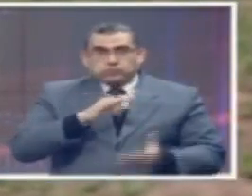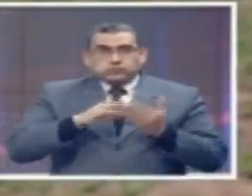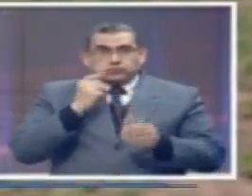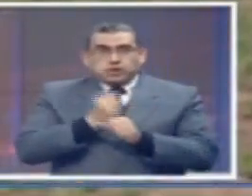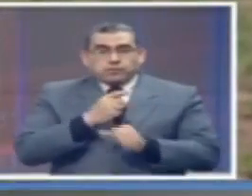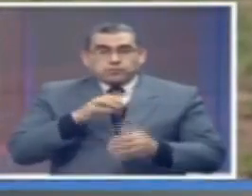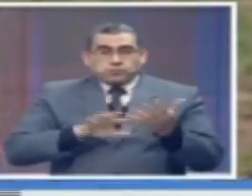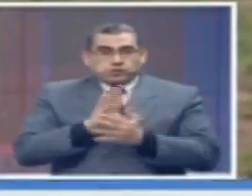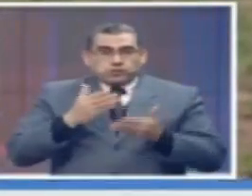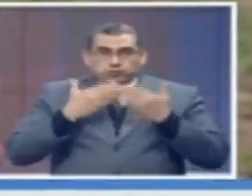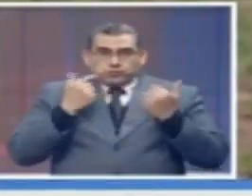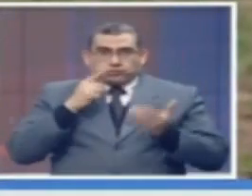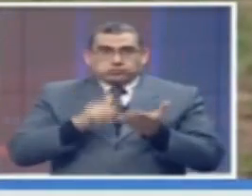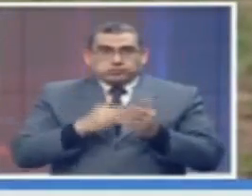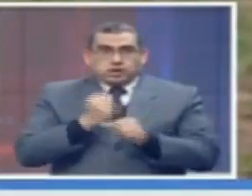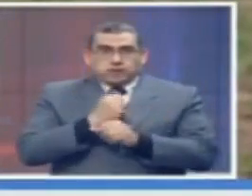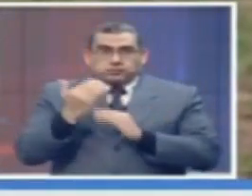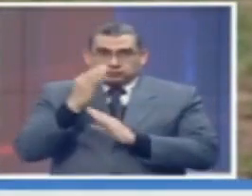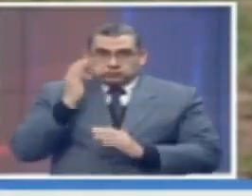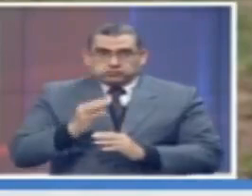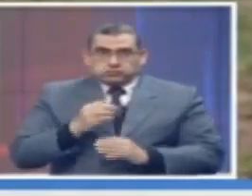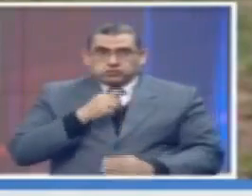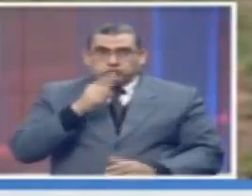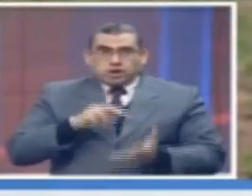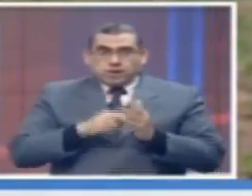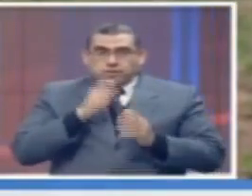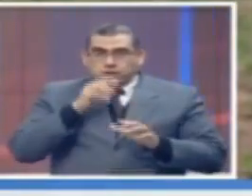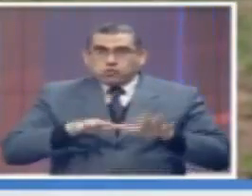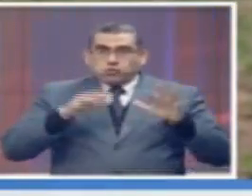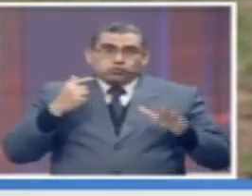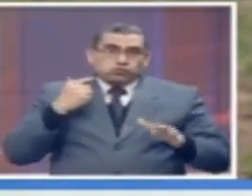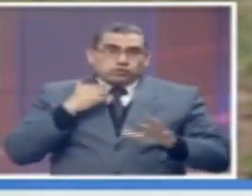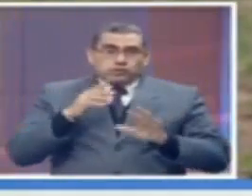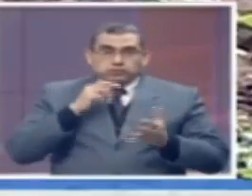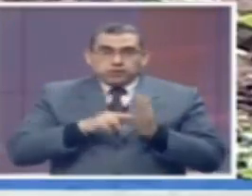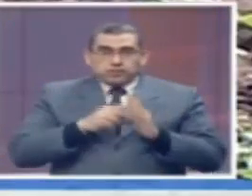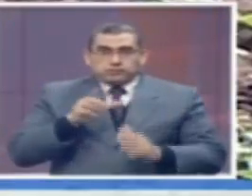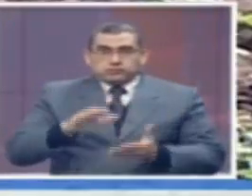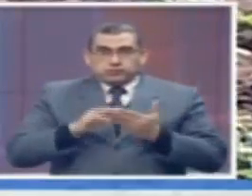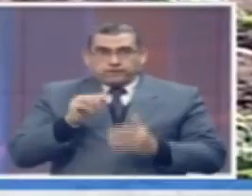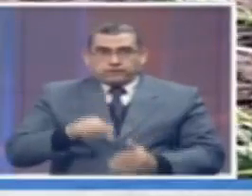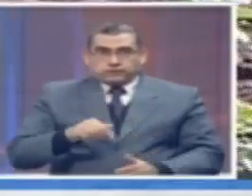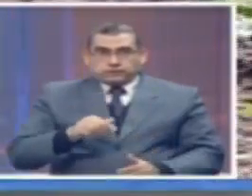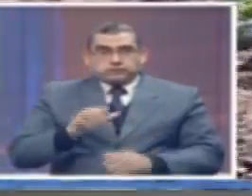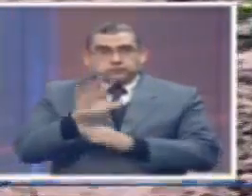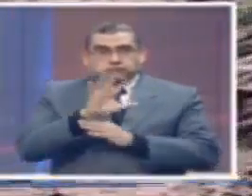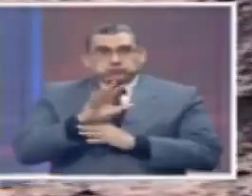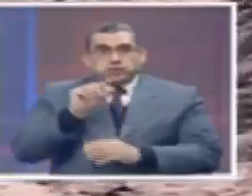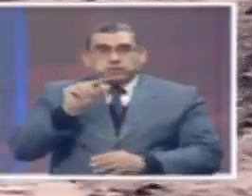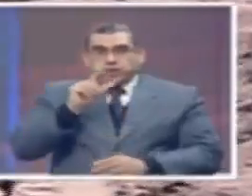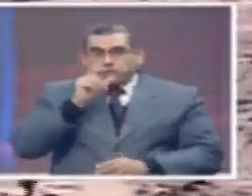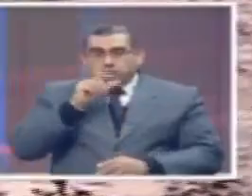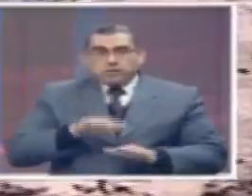وجود اي مشاكل بيتصلوا بالشركه بتيجي تقوم بعمليات الصيانه ليه لشبكه الري اللي هي ركبتها. تحديث منظومه